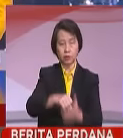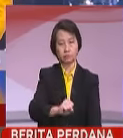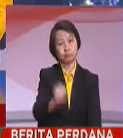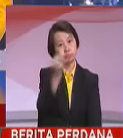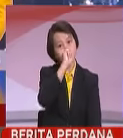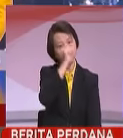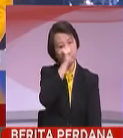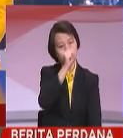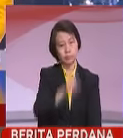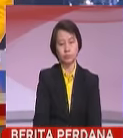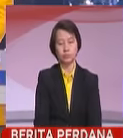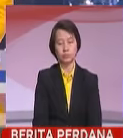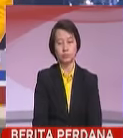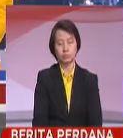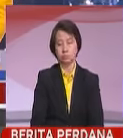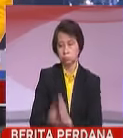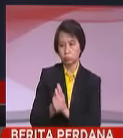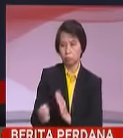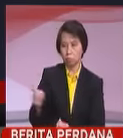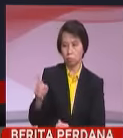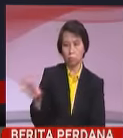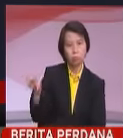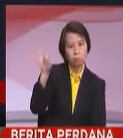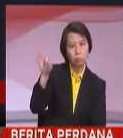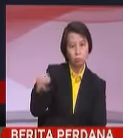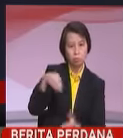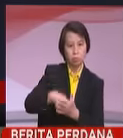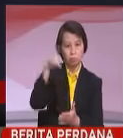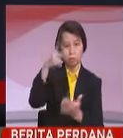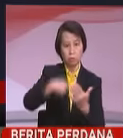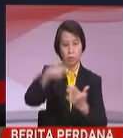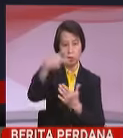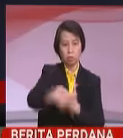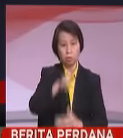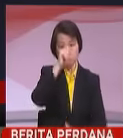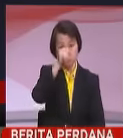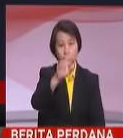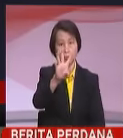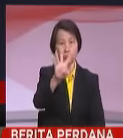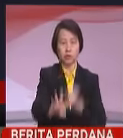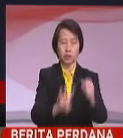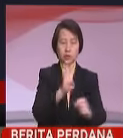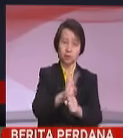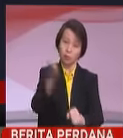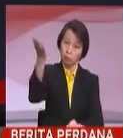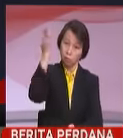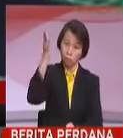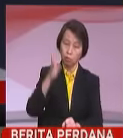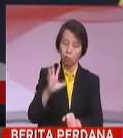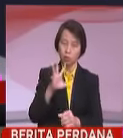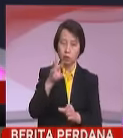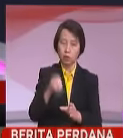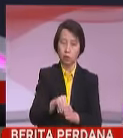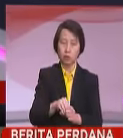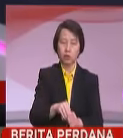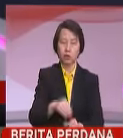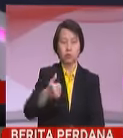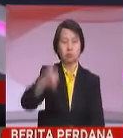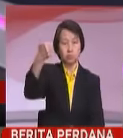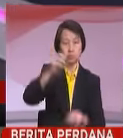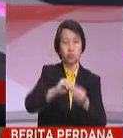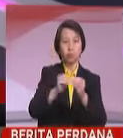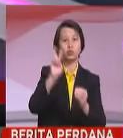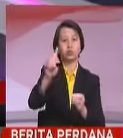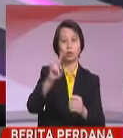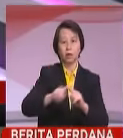seni suara. Bakat beliau dicungkil menerusi satu program realiti 4 tahun lalu dan dinobatkan naib juara.